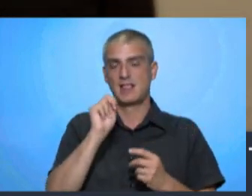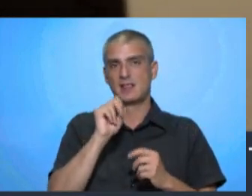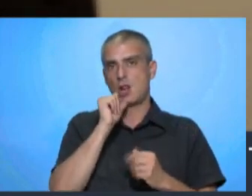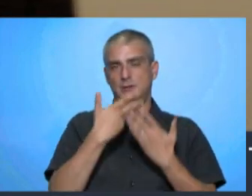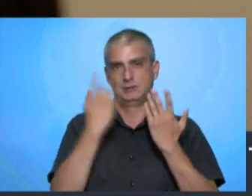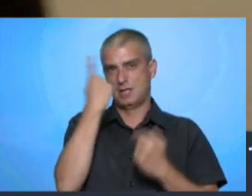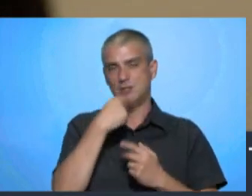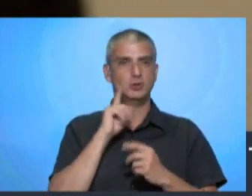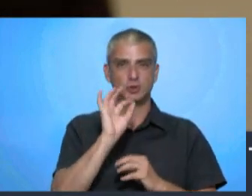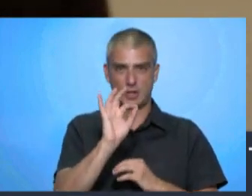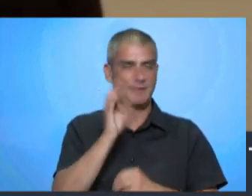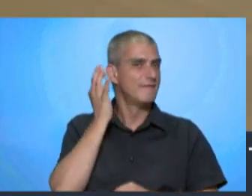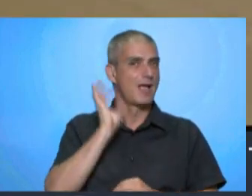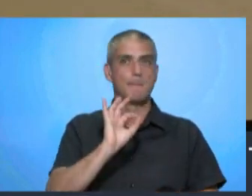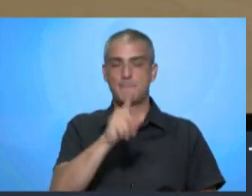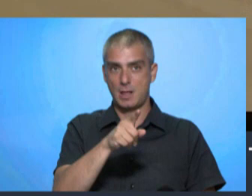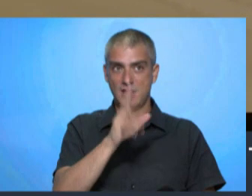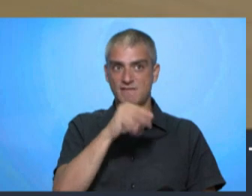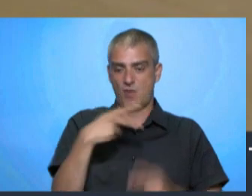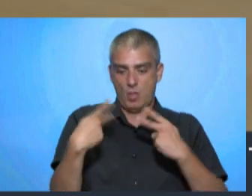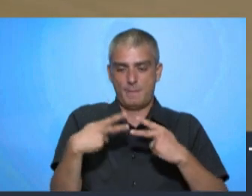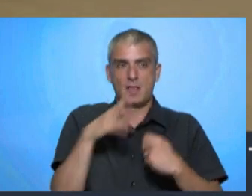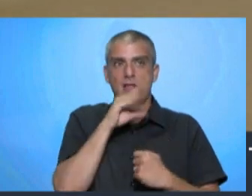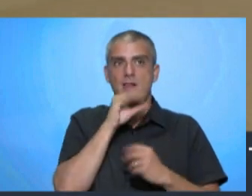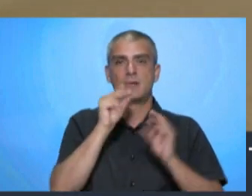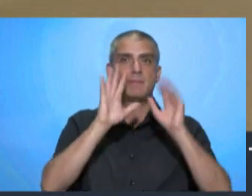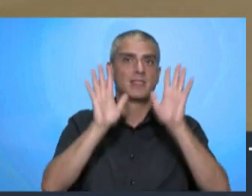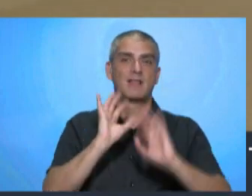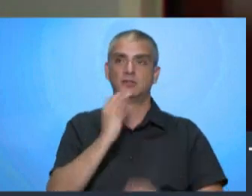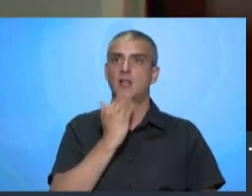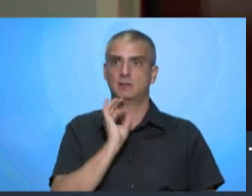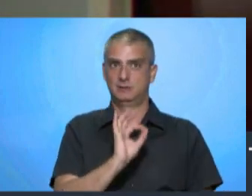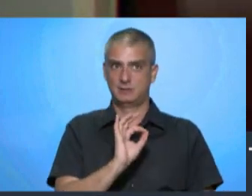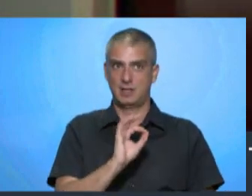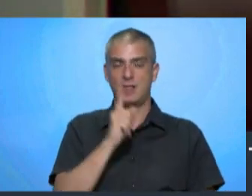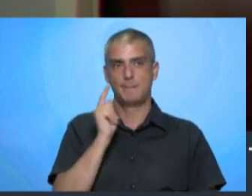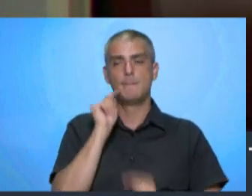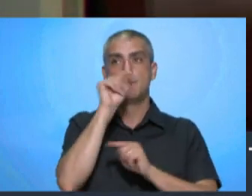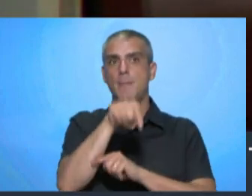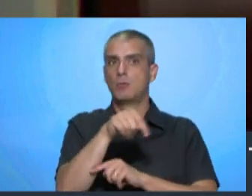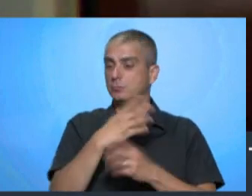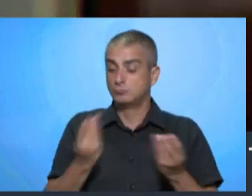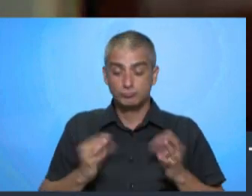את שמה האמיתי ואת שם ביתה, ואפילו פחדה לדבר עם טלוויזיה ישראלית. הן הגיעו לכאן